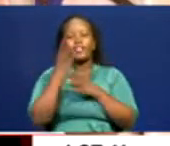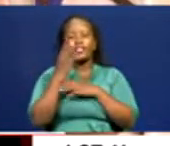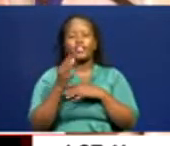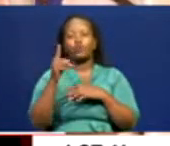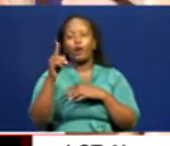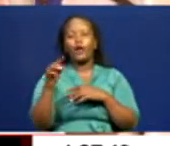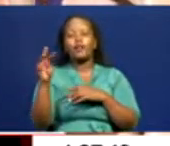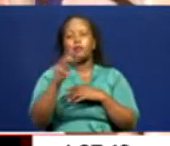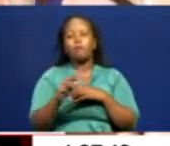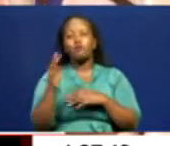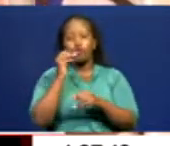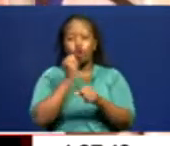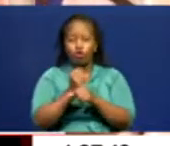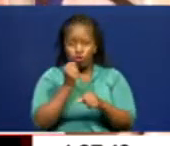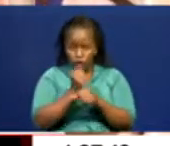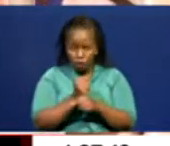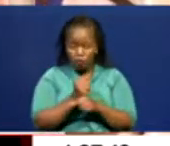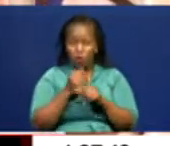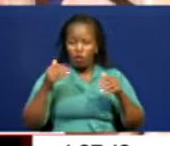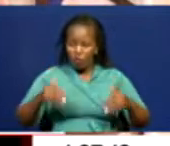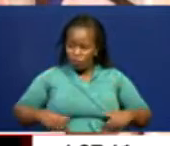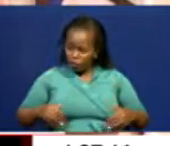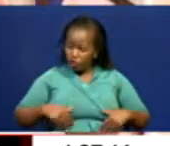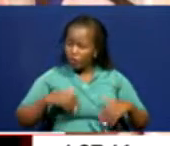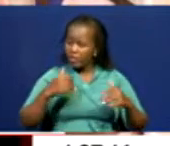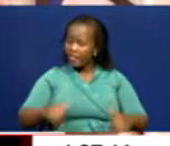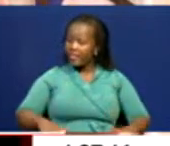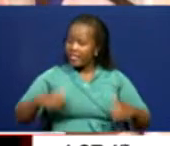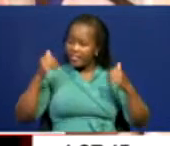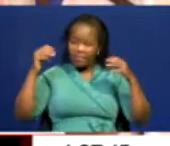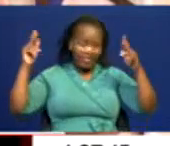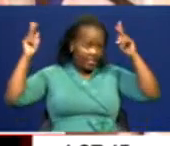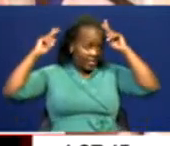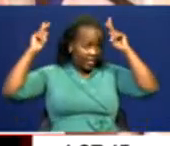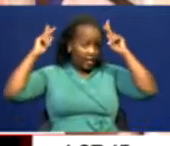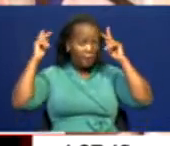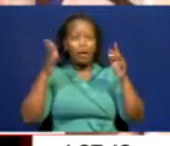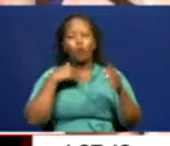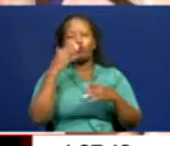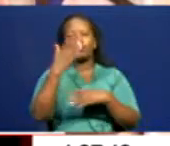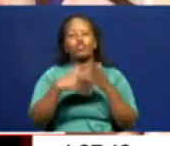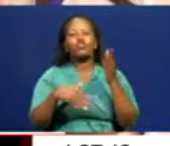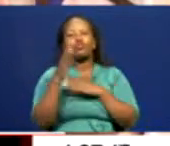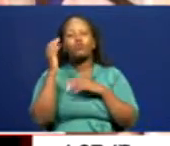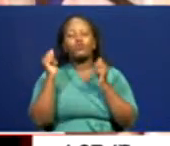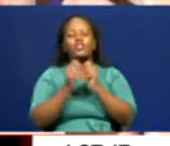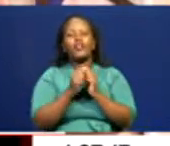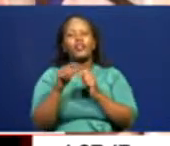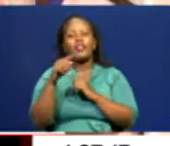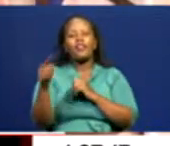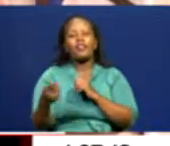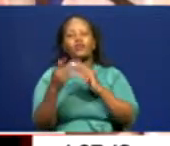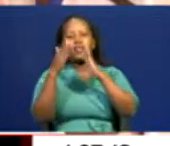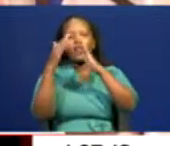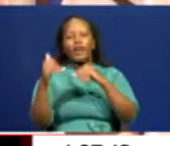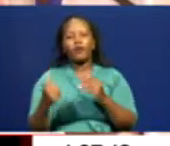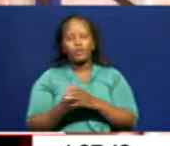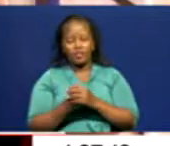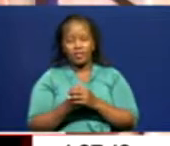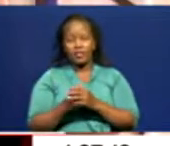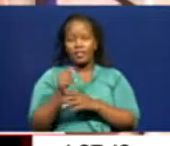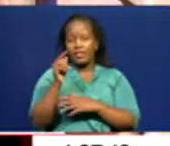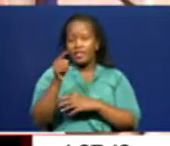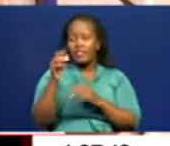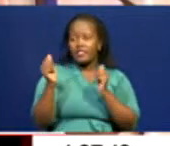Kenya. Hawa vijana wanaishi hapa Kakamega, we want to build 10,000 houses as phase one. Katika hiyo 10,000